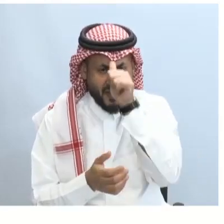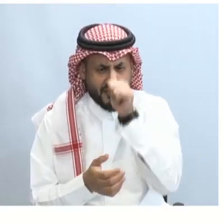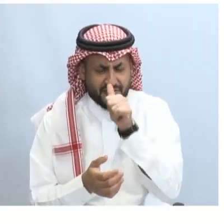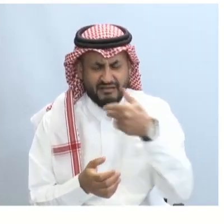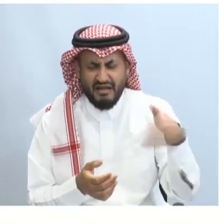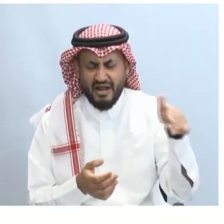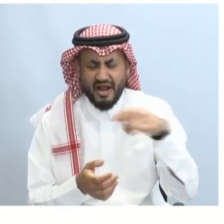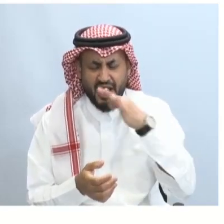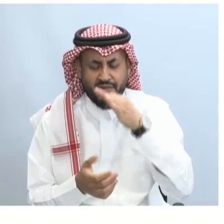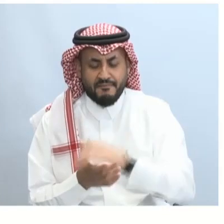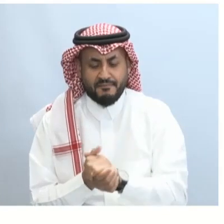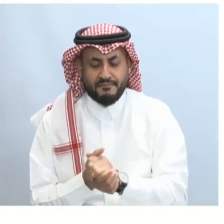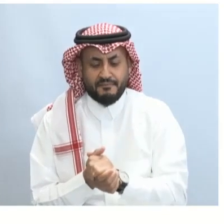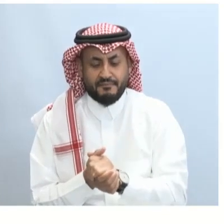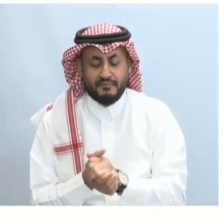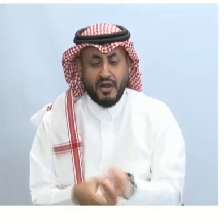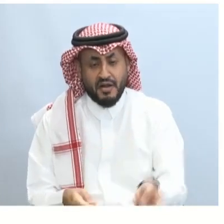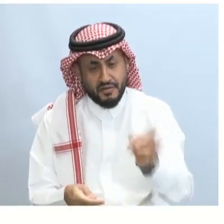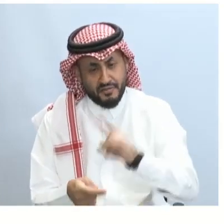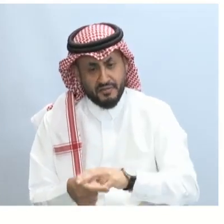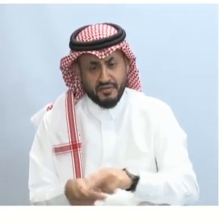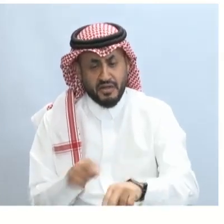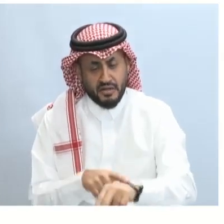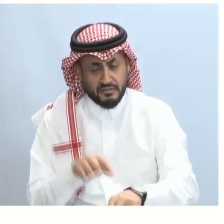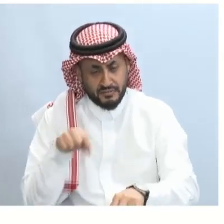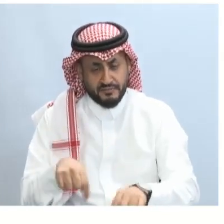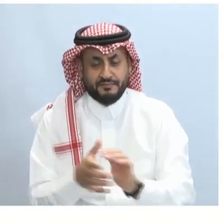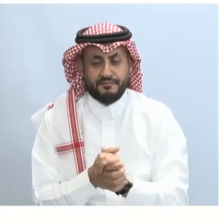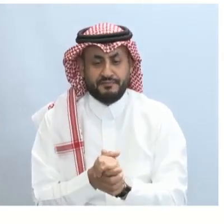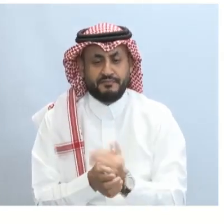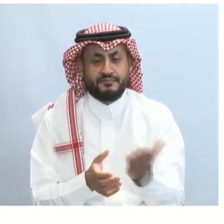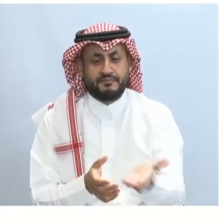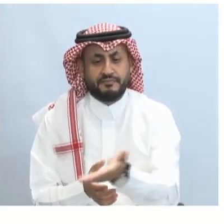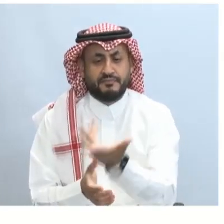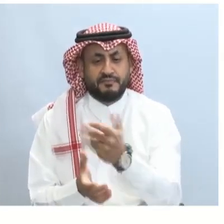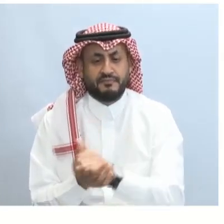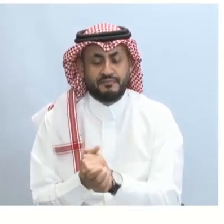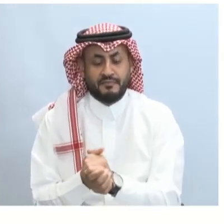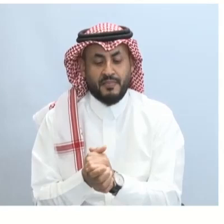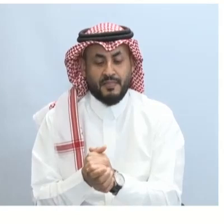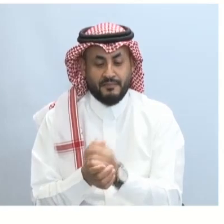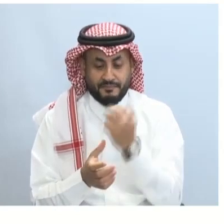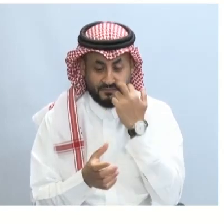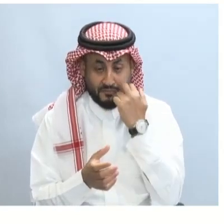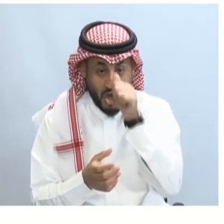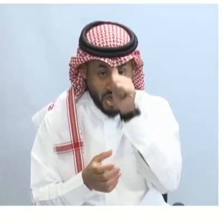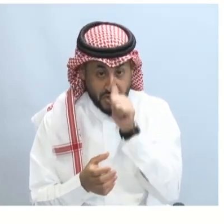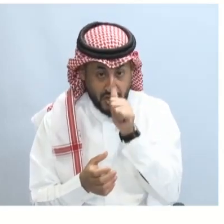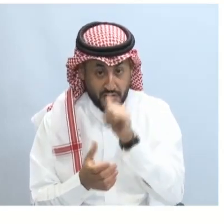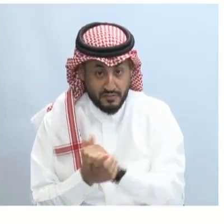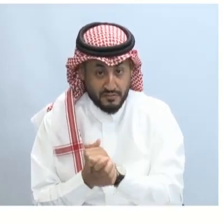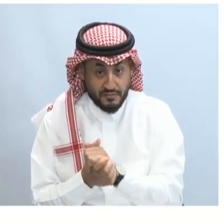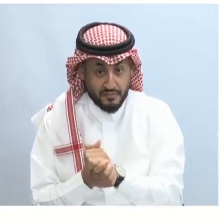اتحدث معه مره اخرى اعيد الكلام في الوقت المناسب ما رايكم هل اغضب ولا